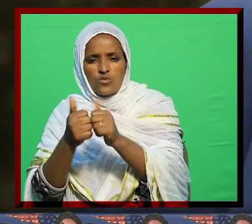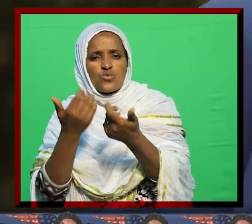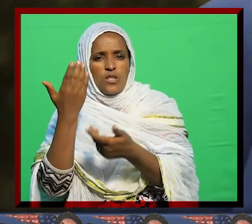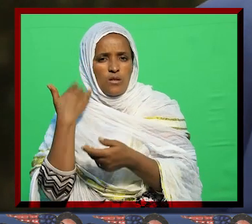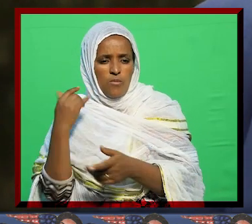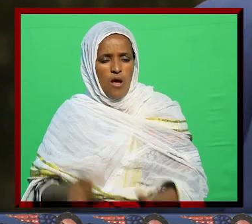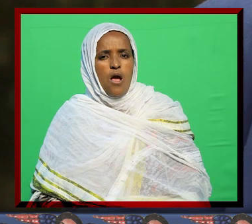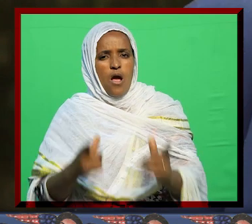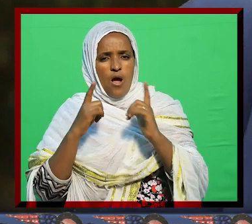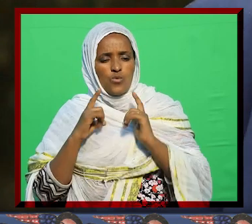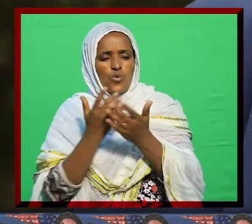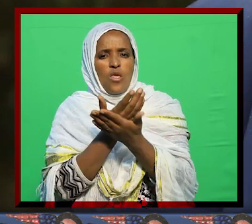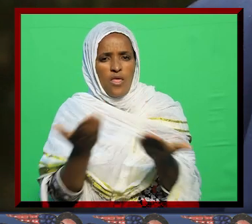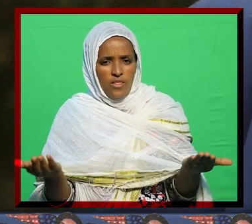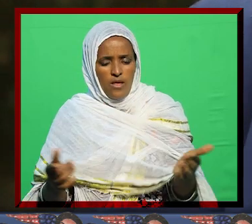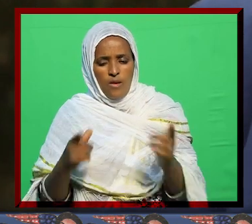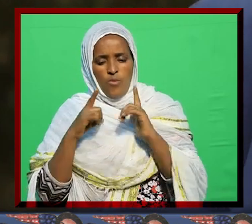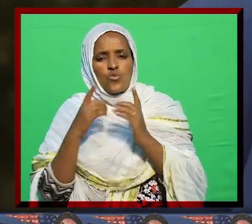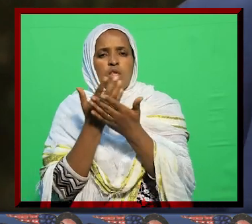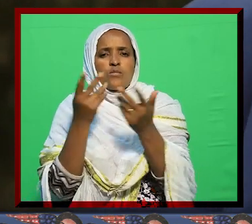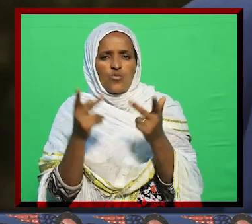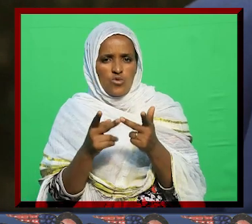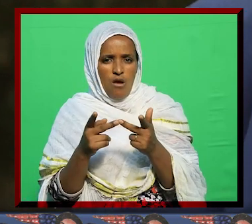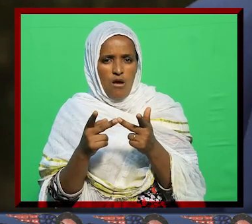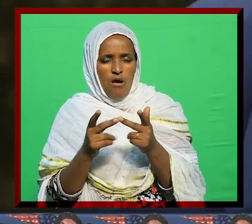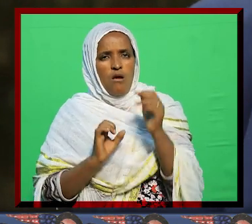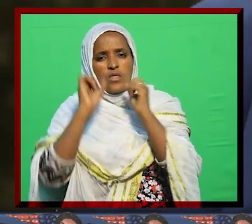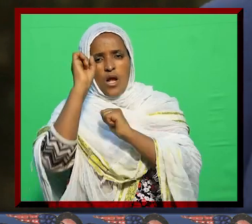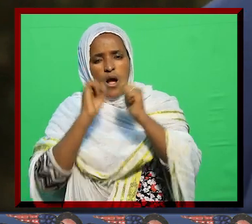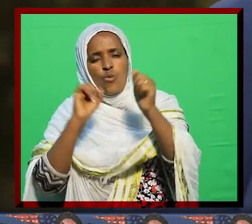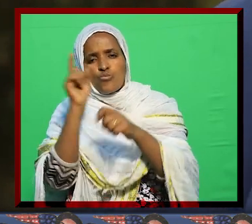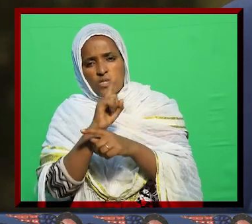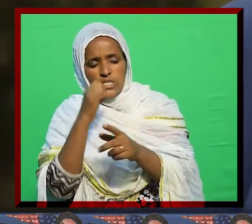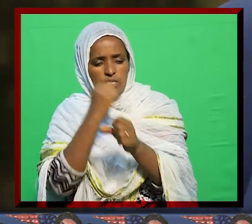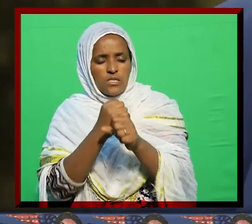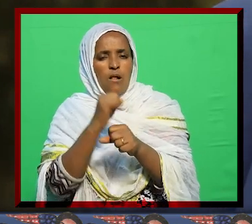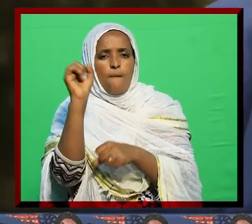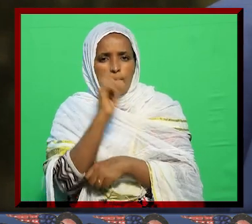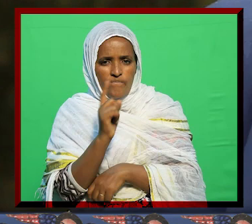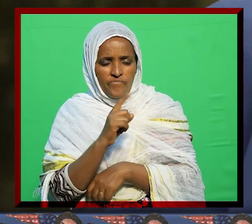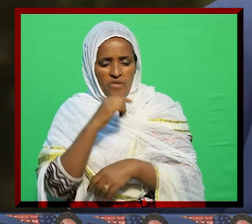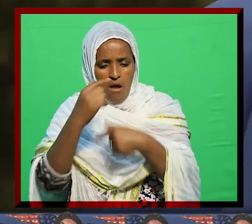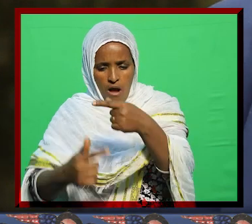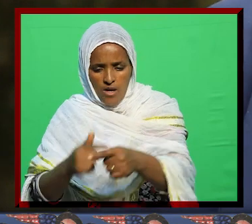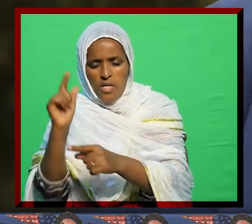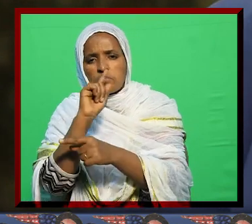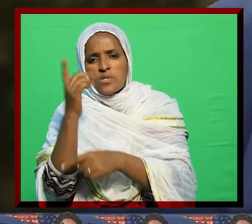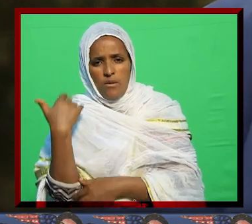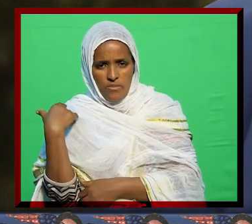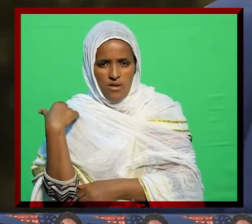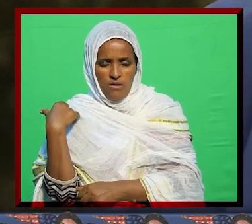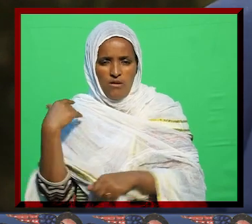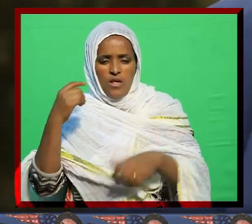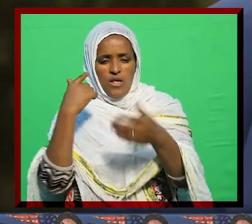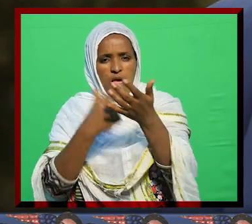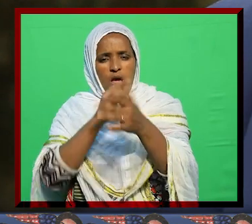ነው? አካሄዳቸው እንዴት ነበረ? አኗኗራቸው የት ነበረ? መኖሪያቸው የት ነበረ? ተጋድሏቸው ምን ነበረ? ስራቸው ምን ነበረ?